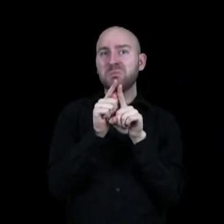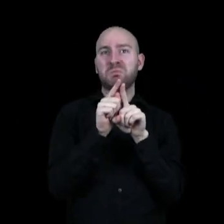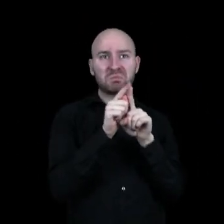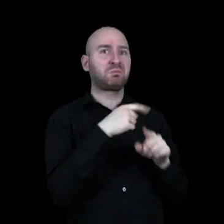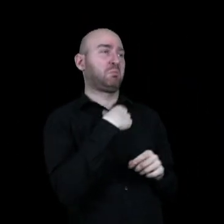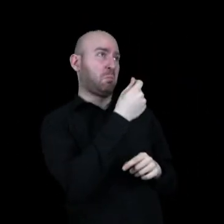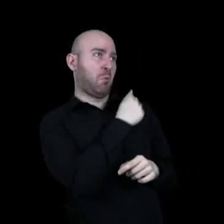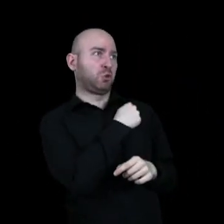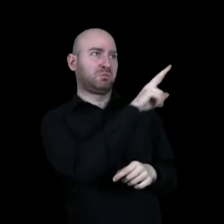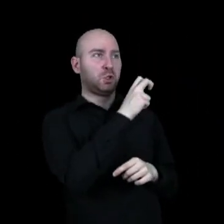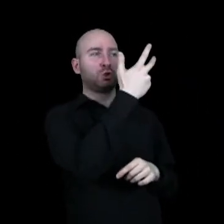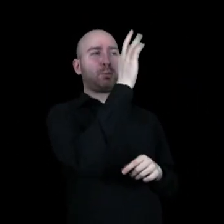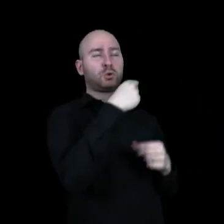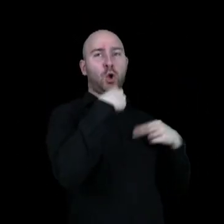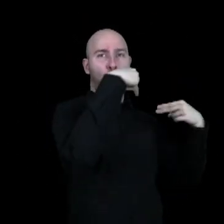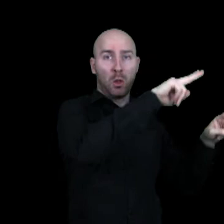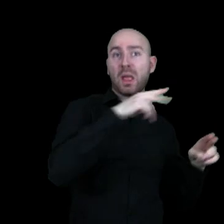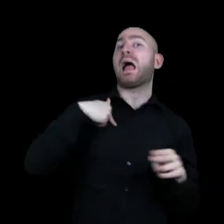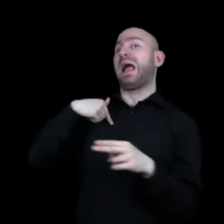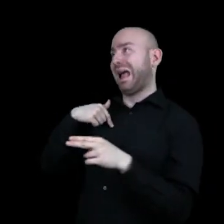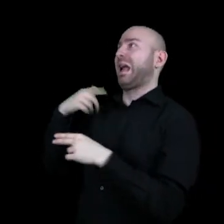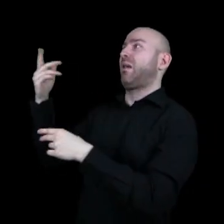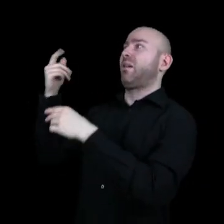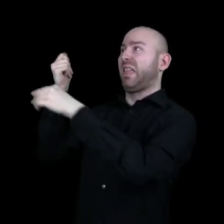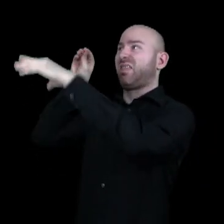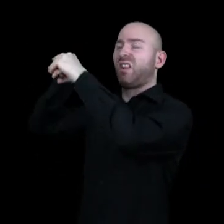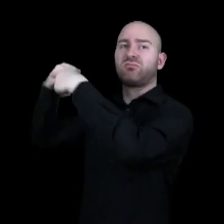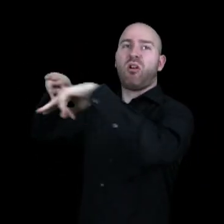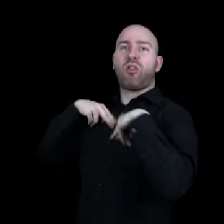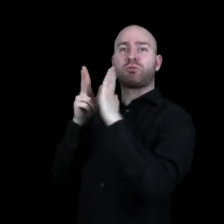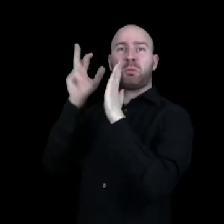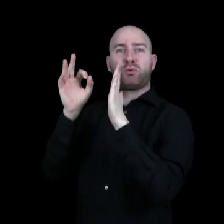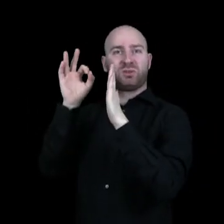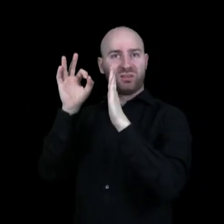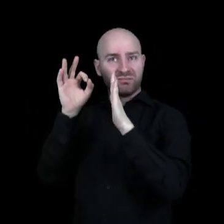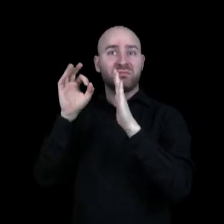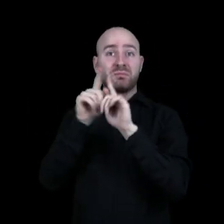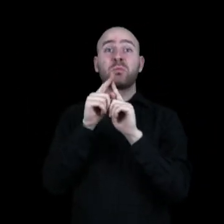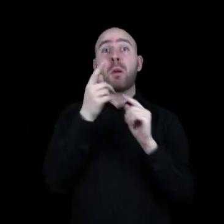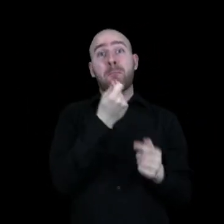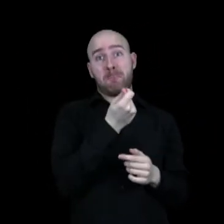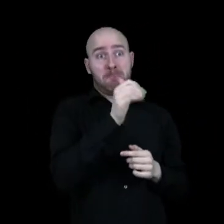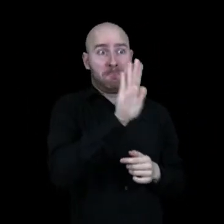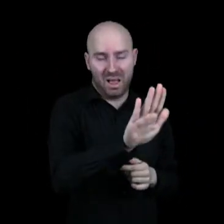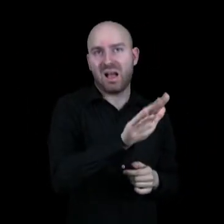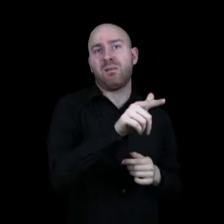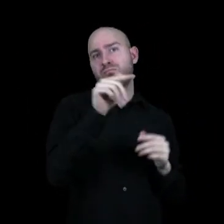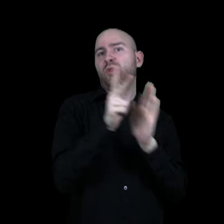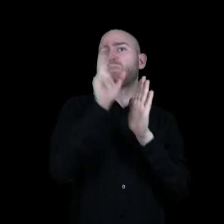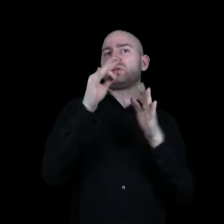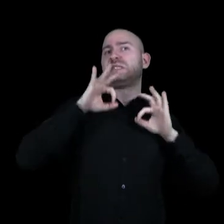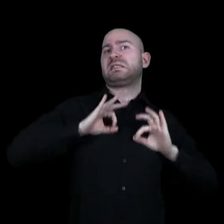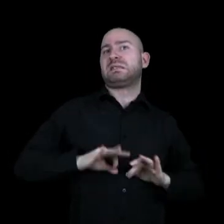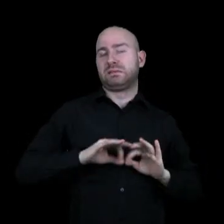zainwestować na 20%. Kierując się tą samą logiką, ludzie zrealizują przedsięwzięcie B. Można pożyczyć pieniądze za 3% i